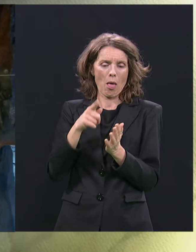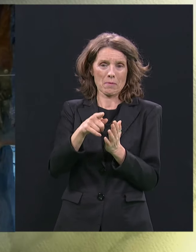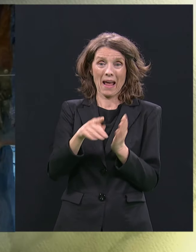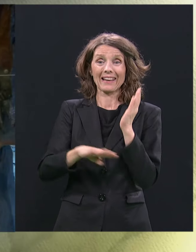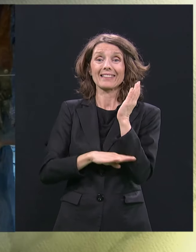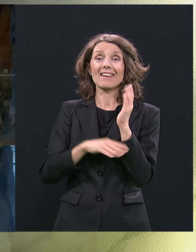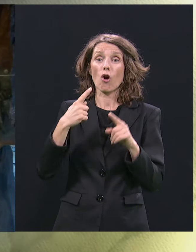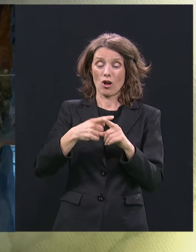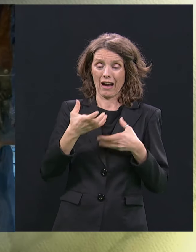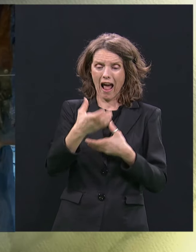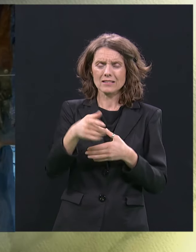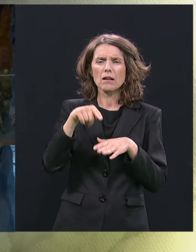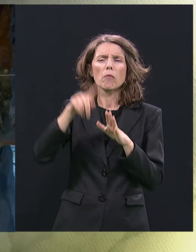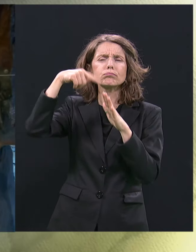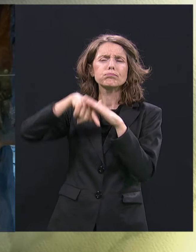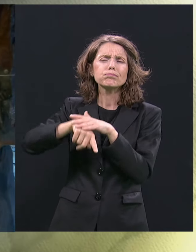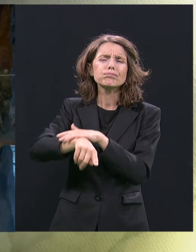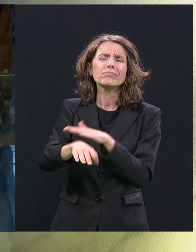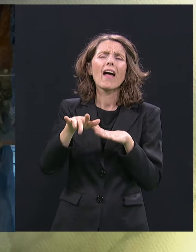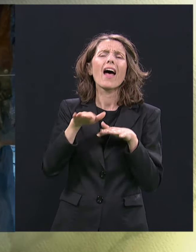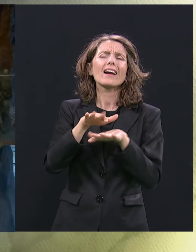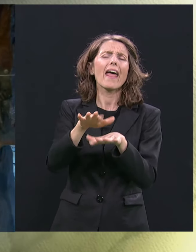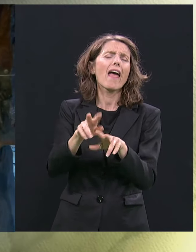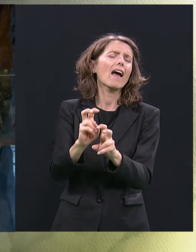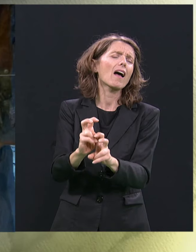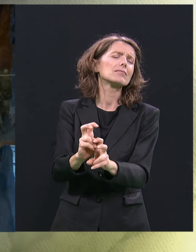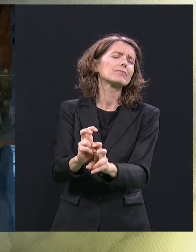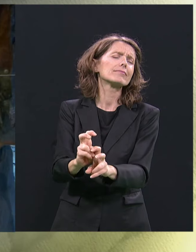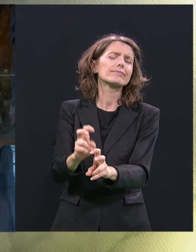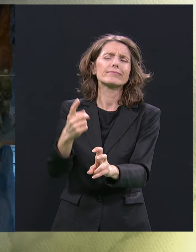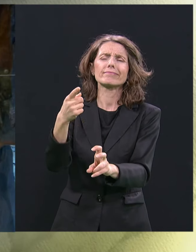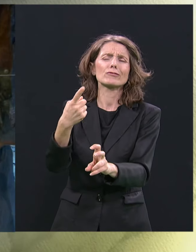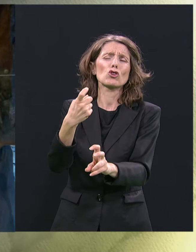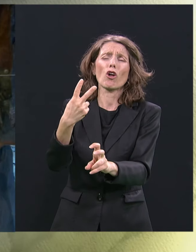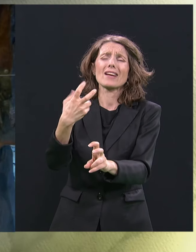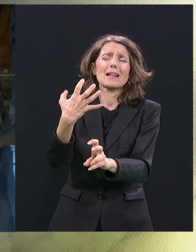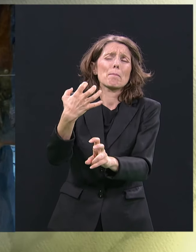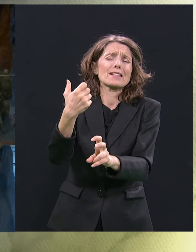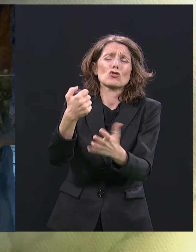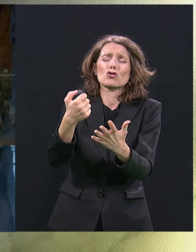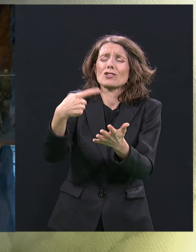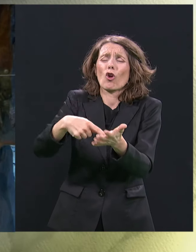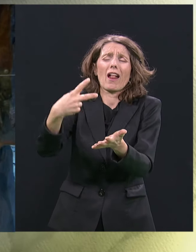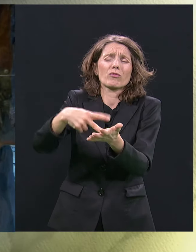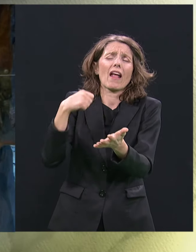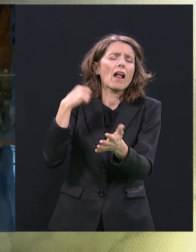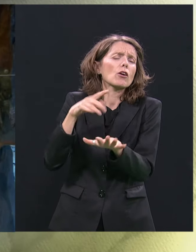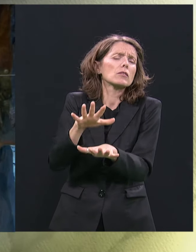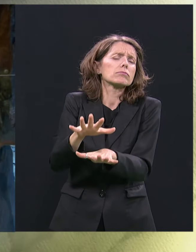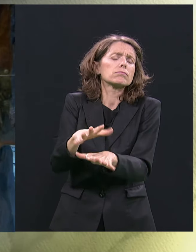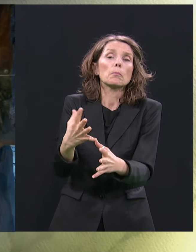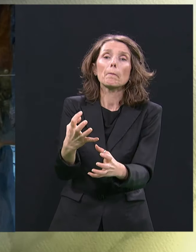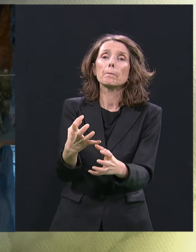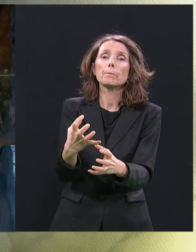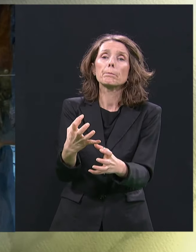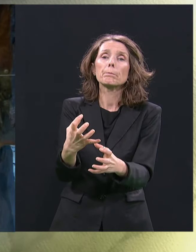dnu u mulju, ona su se vremenom tokom vekova i milenijuma konzervirala i sačuvala